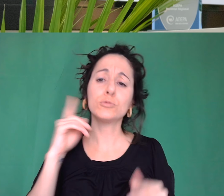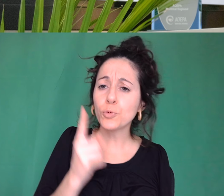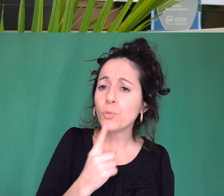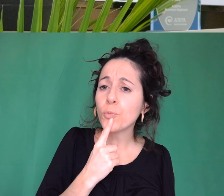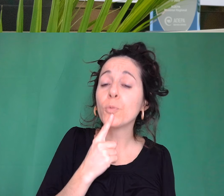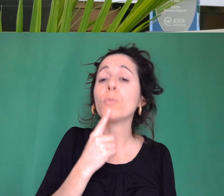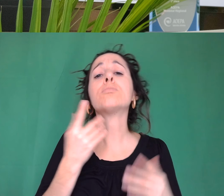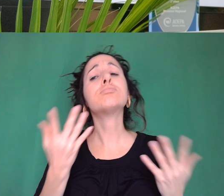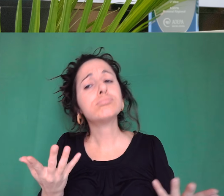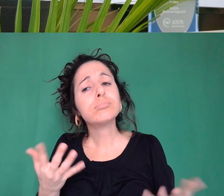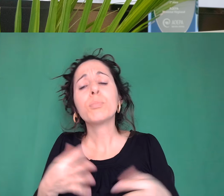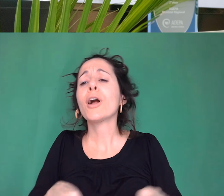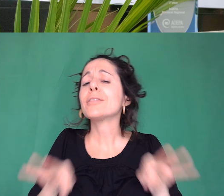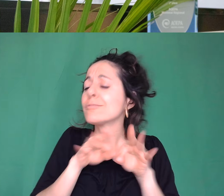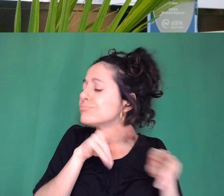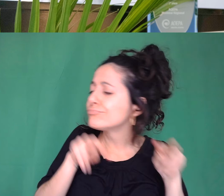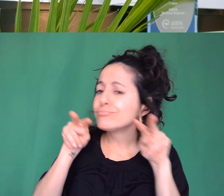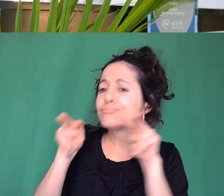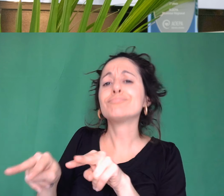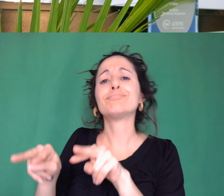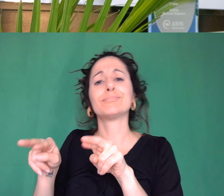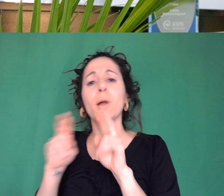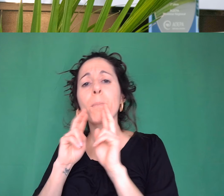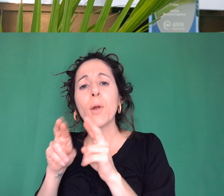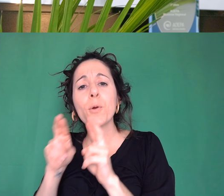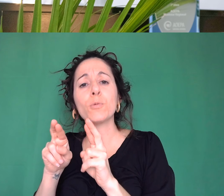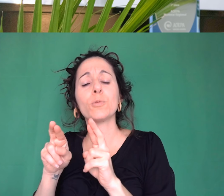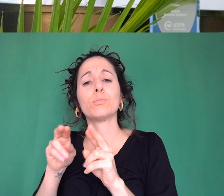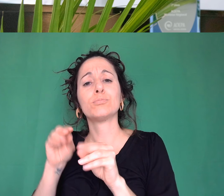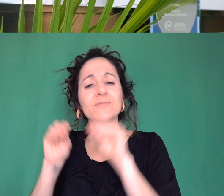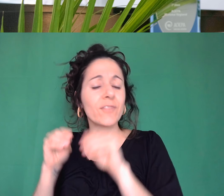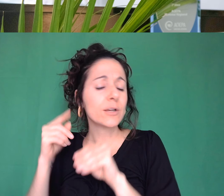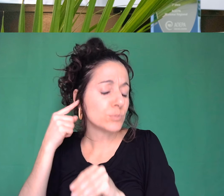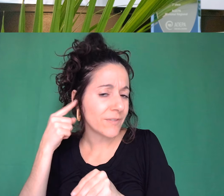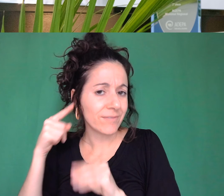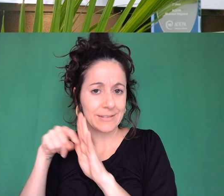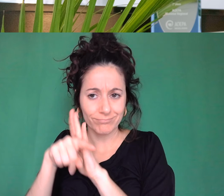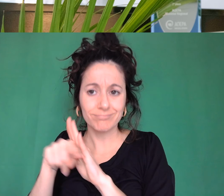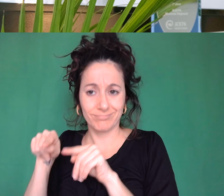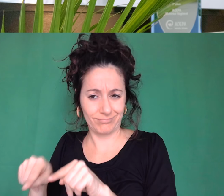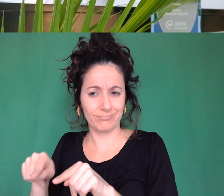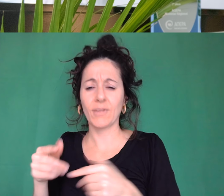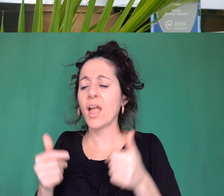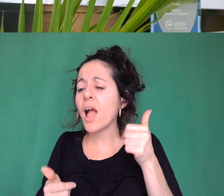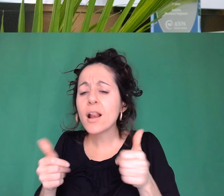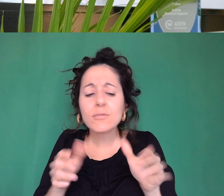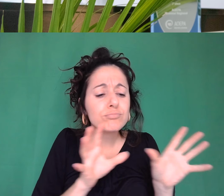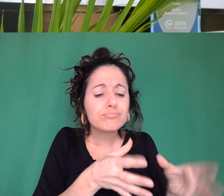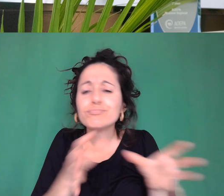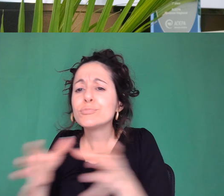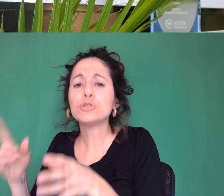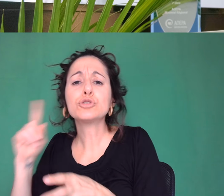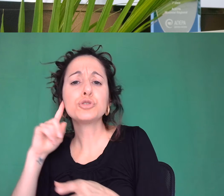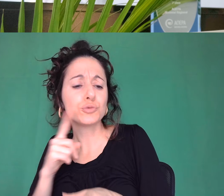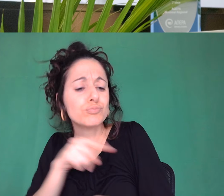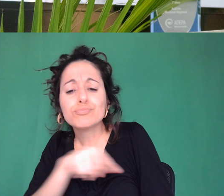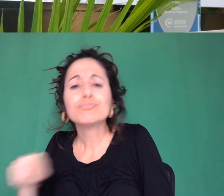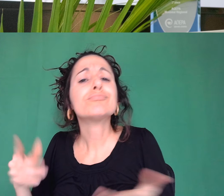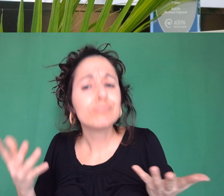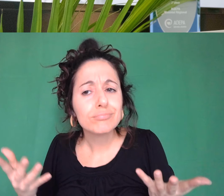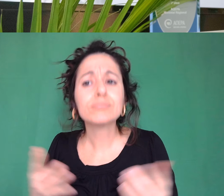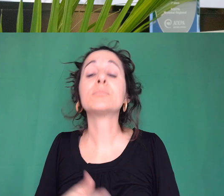nécessairement avoir un rapport avec leur audiogramme, c'est-à-dire leur catégorie de surdité. Mais une personne